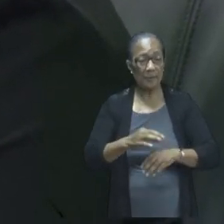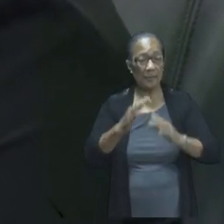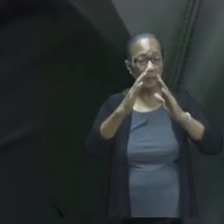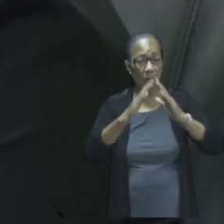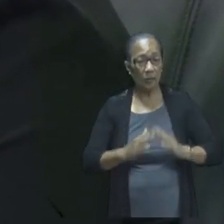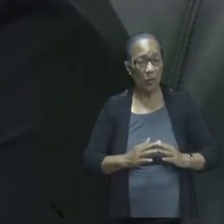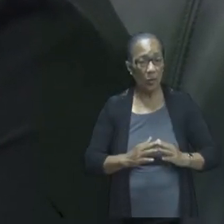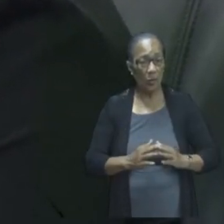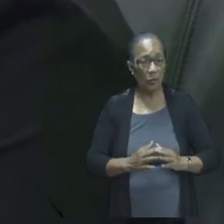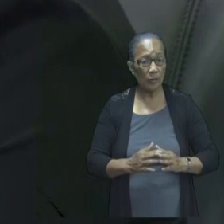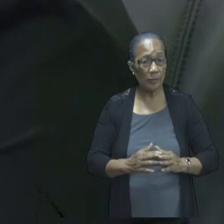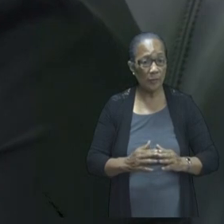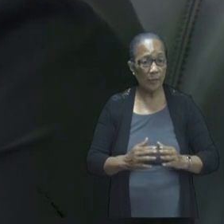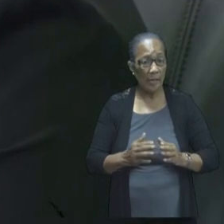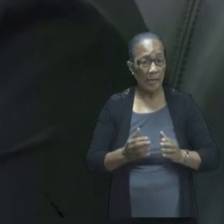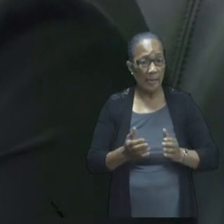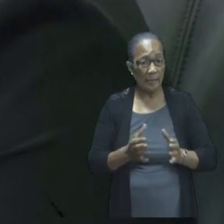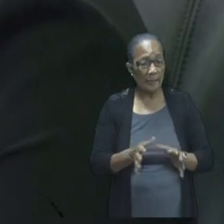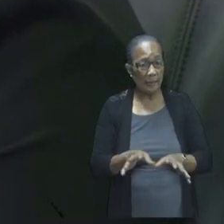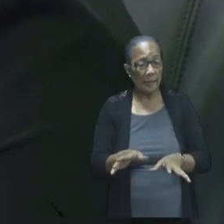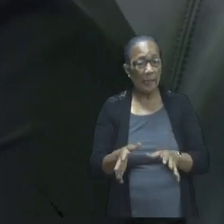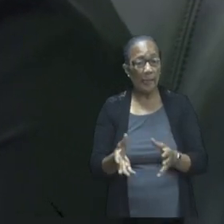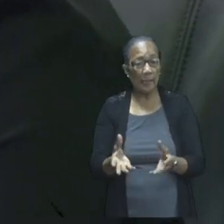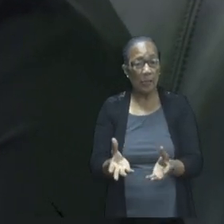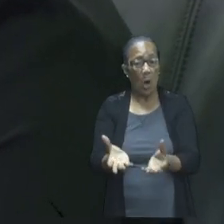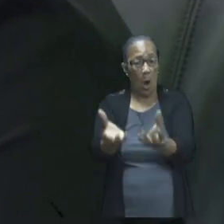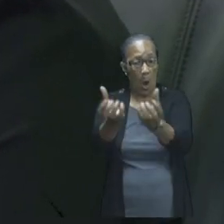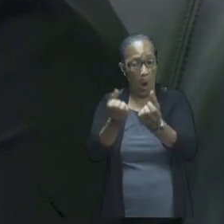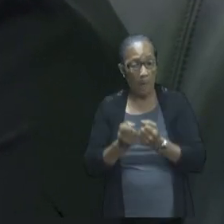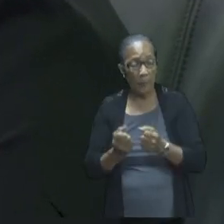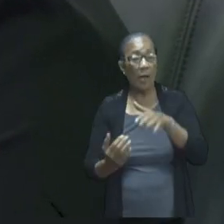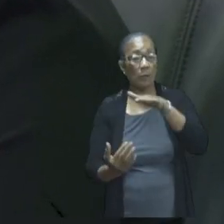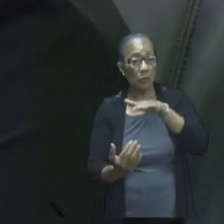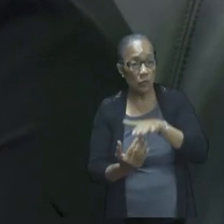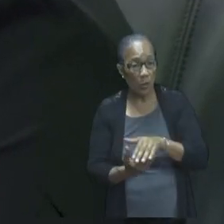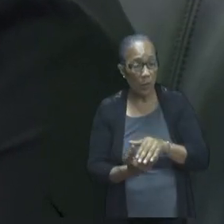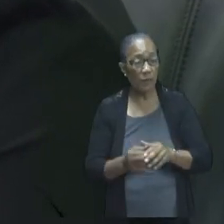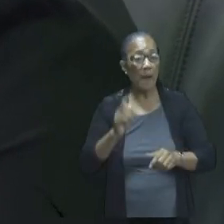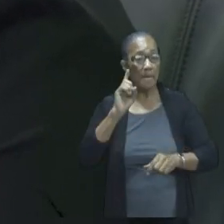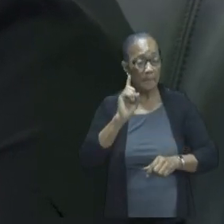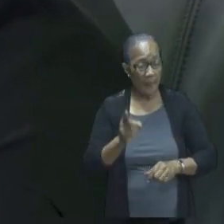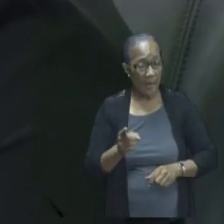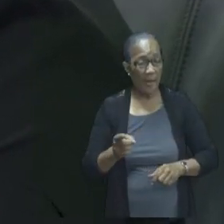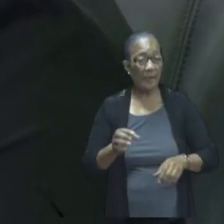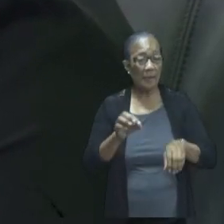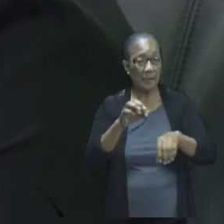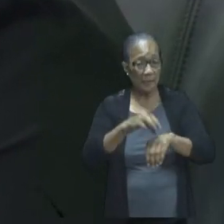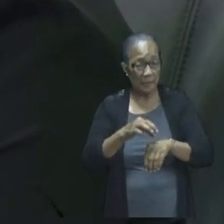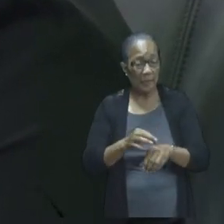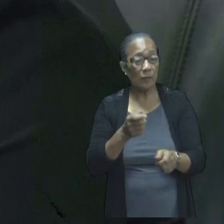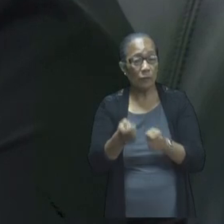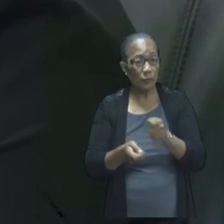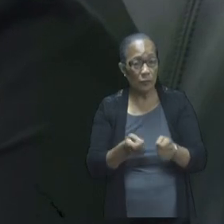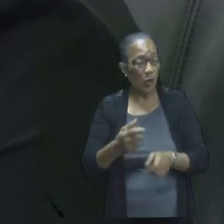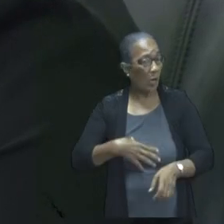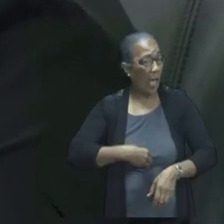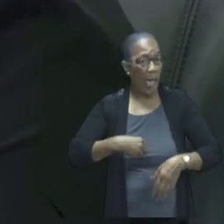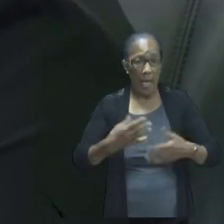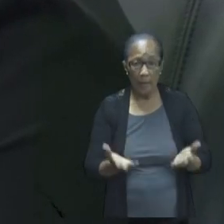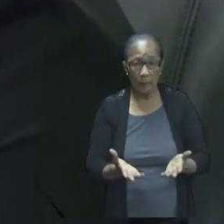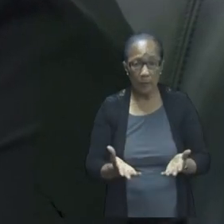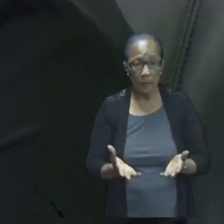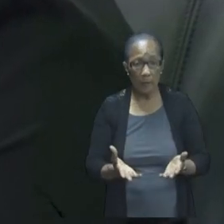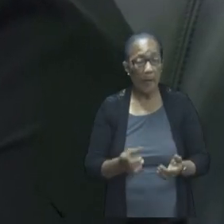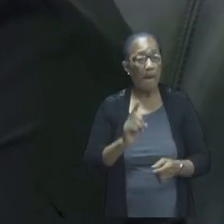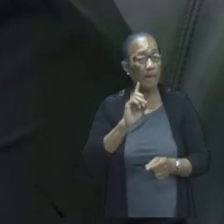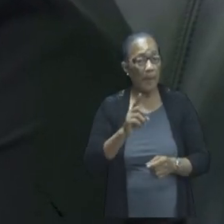geen opname stap is waar is een enorme personeelstekort bij proberen we op te vangen en te verhelpen maar het is